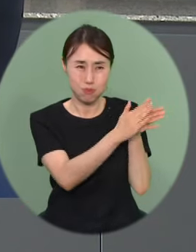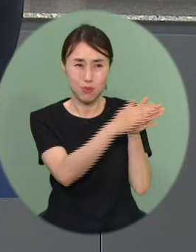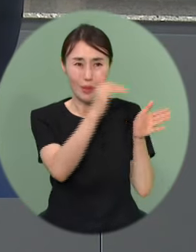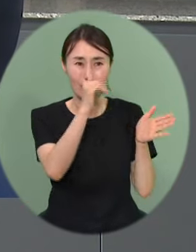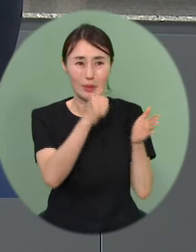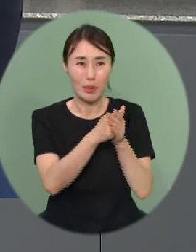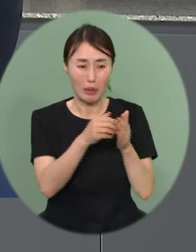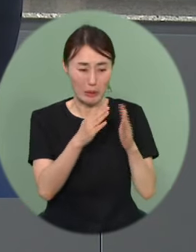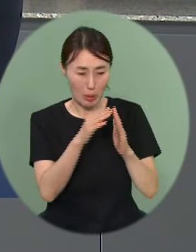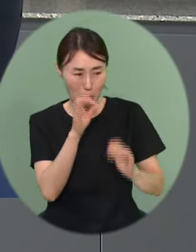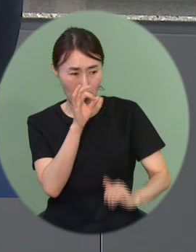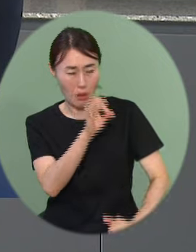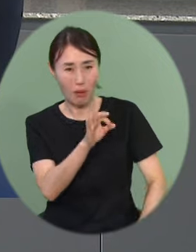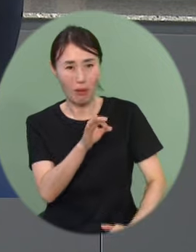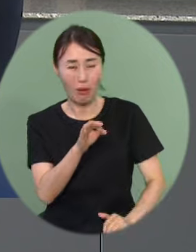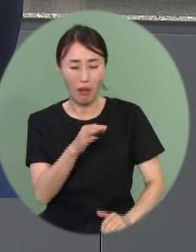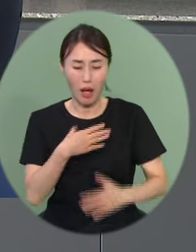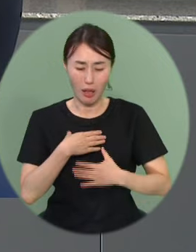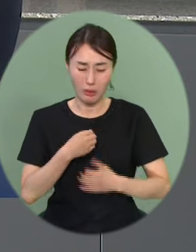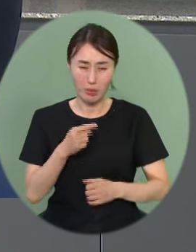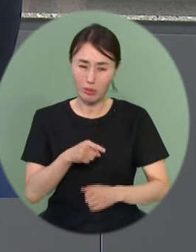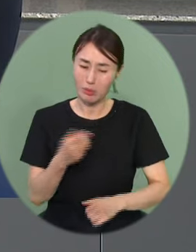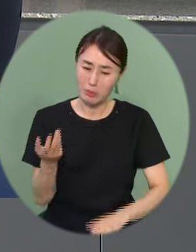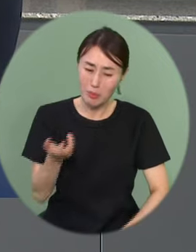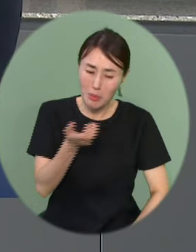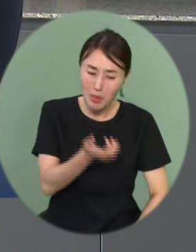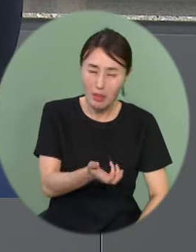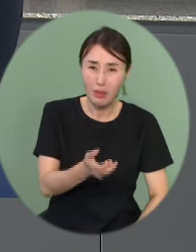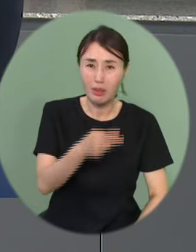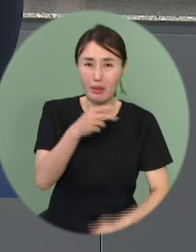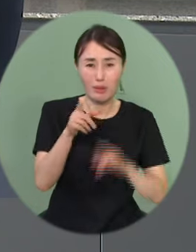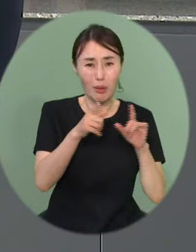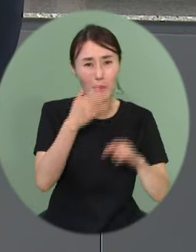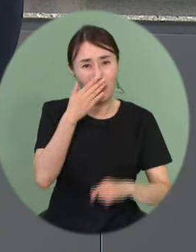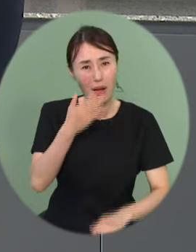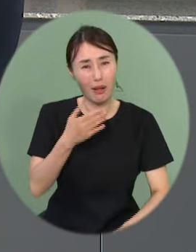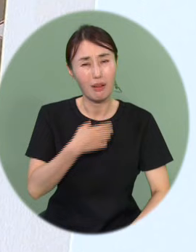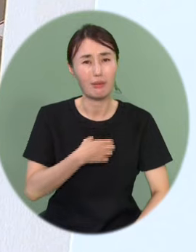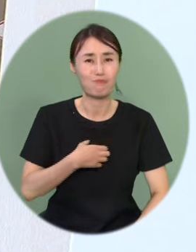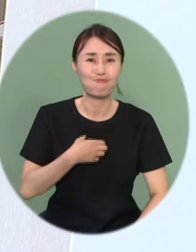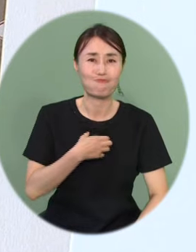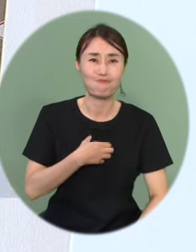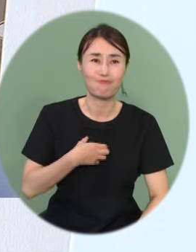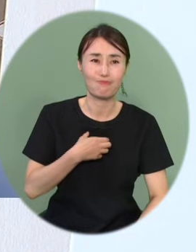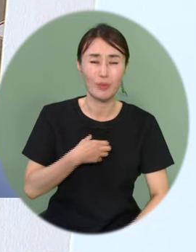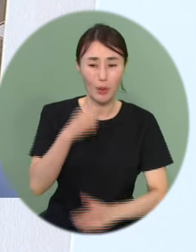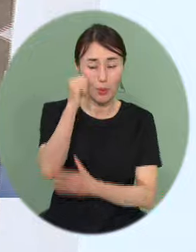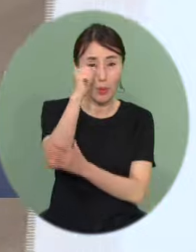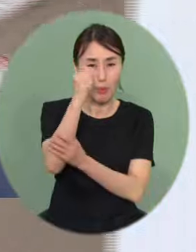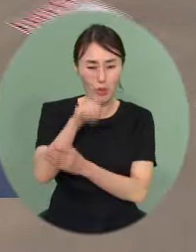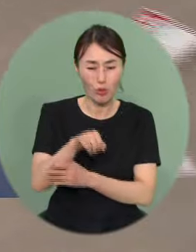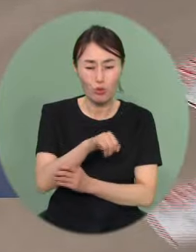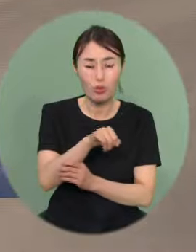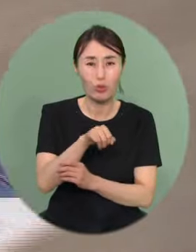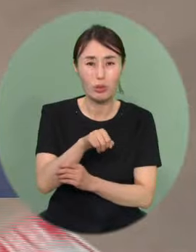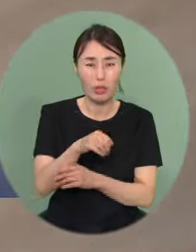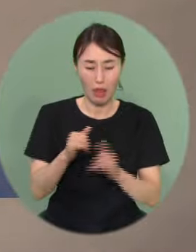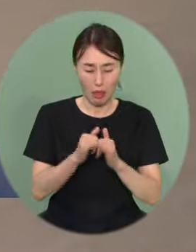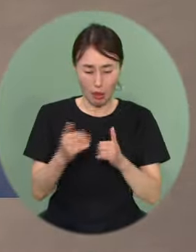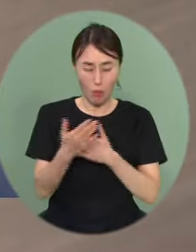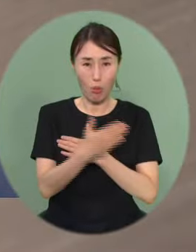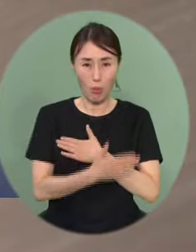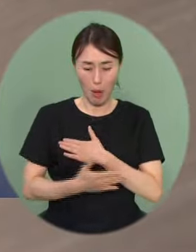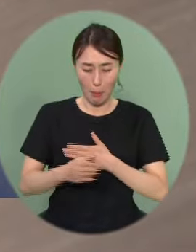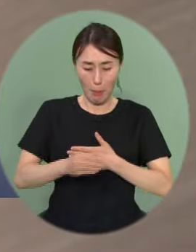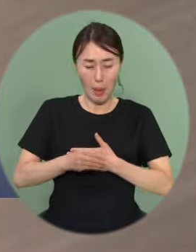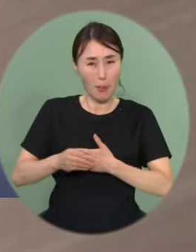이걸 봤는데 안심하고 잘 수 있나 들어올 수 있나 그 걱정부터 되더라고요. 곰팡이 균이 또 사람 몸에 옮길 수